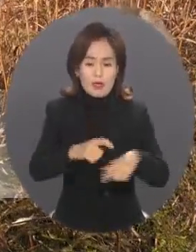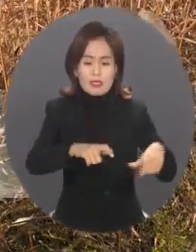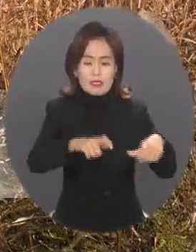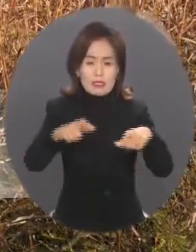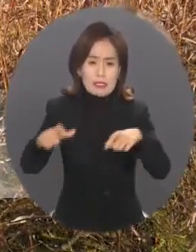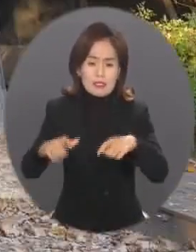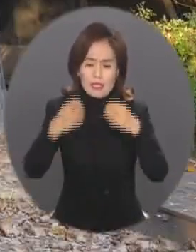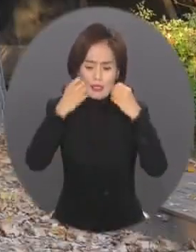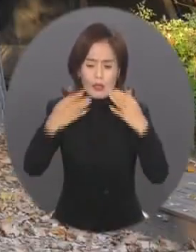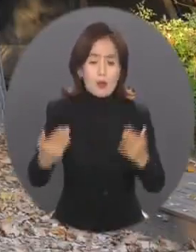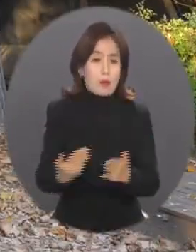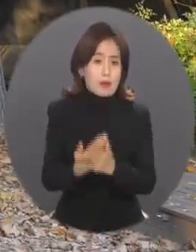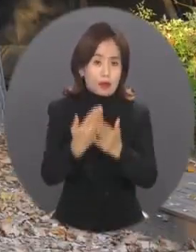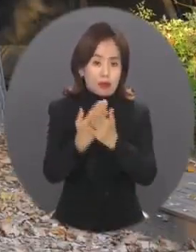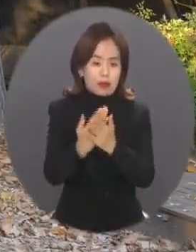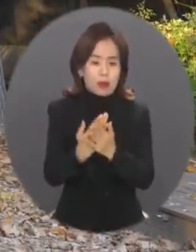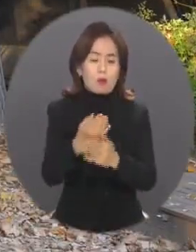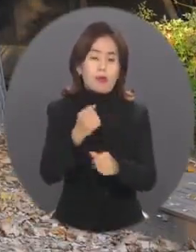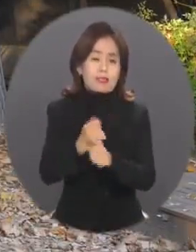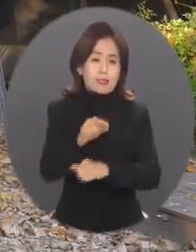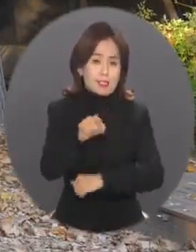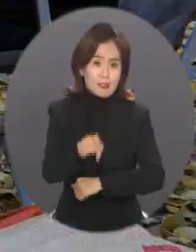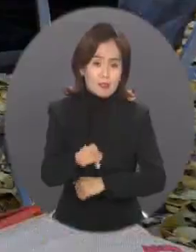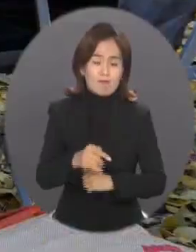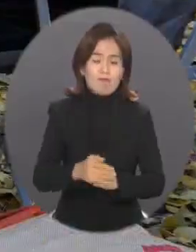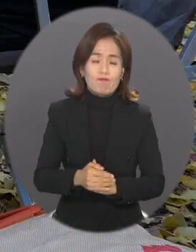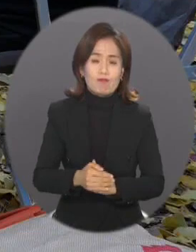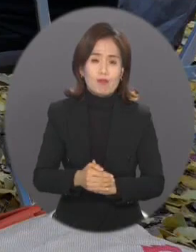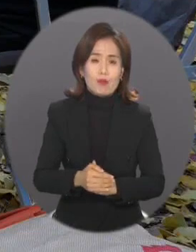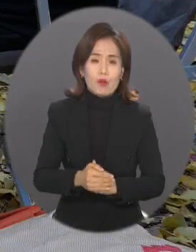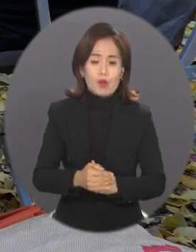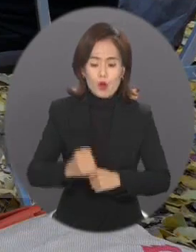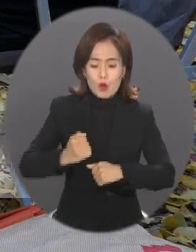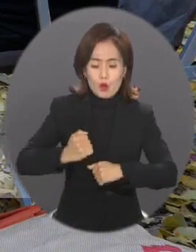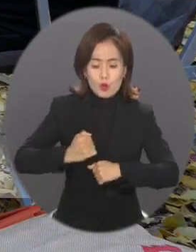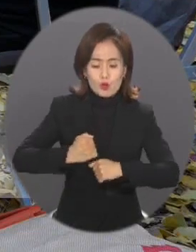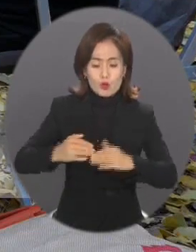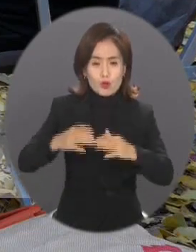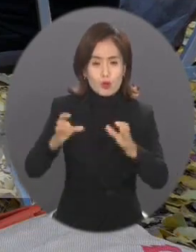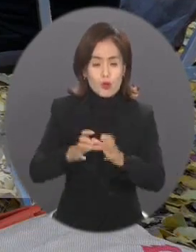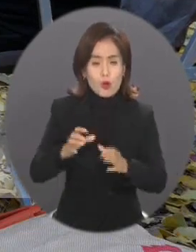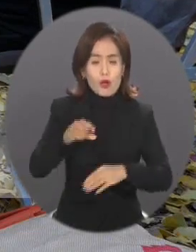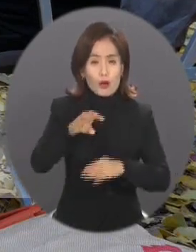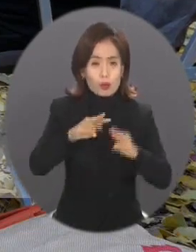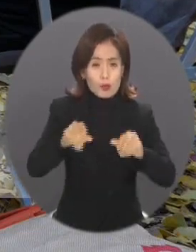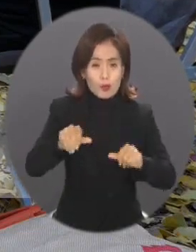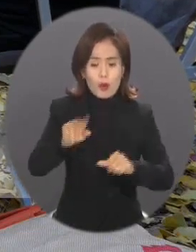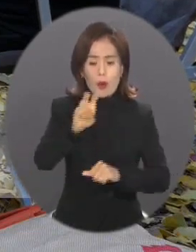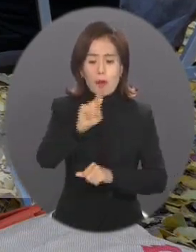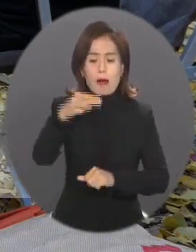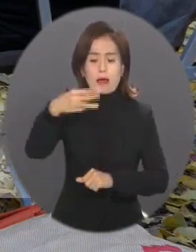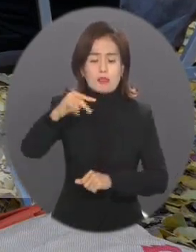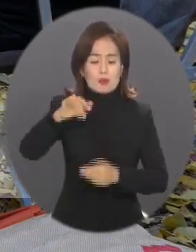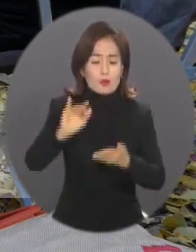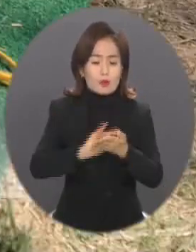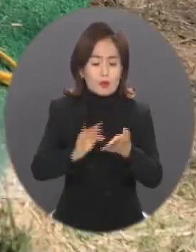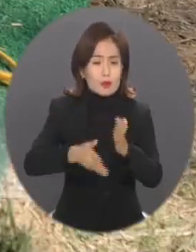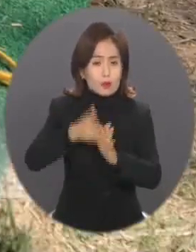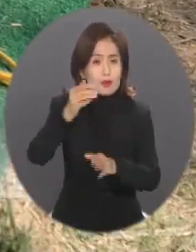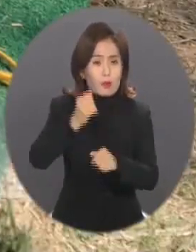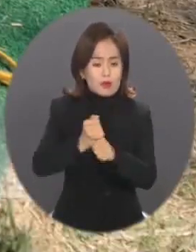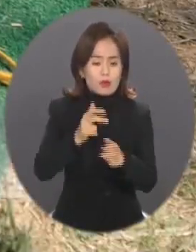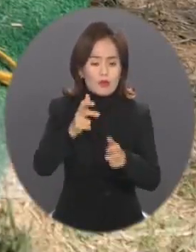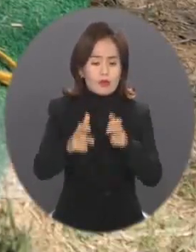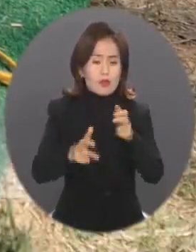지역의 신성장 동력으로 삼겠다는 계획입니다. 여기에 군공항 부지와 마륵동과 서창 등을 스마트시티로 개발하는